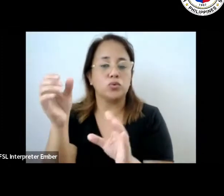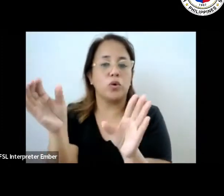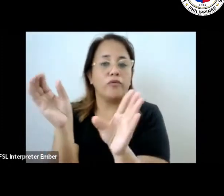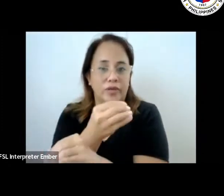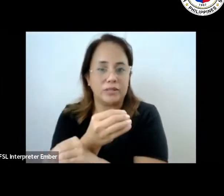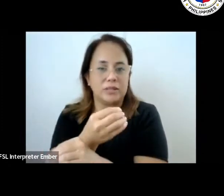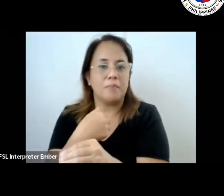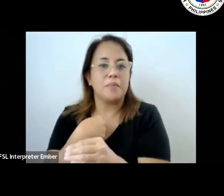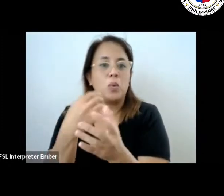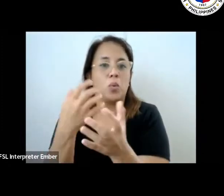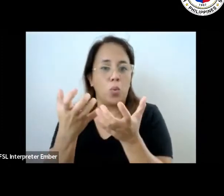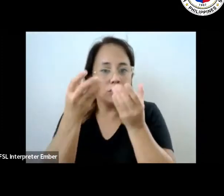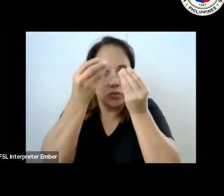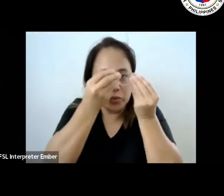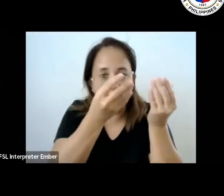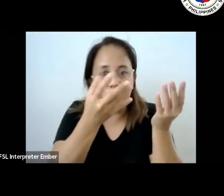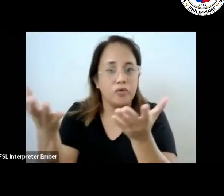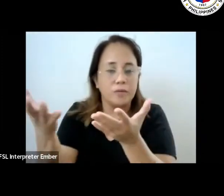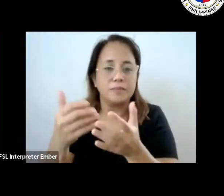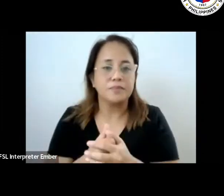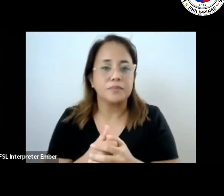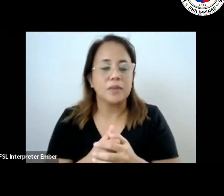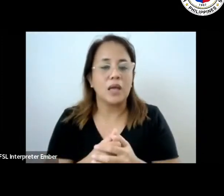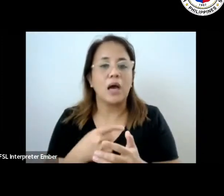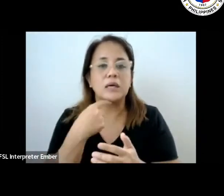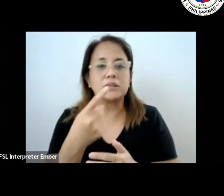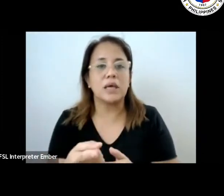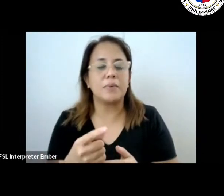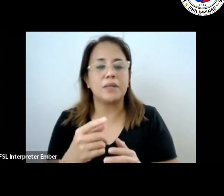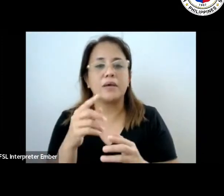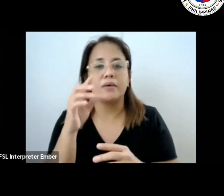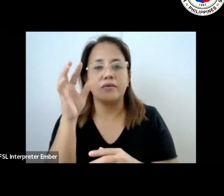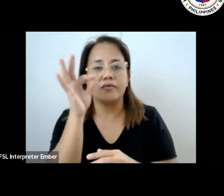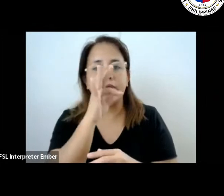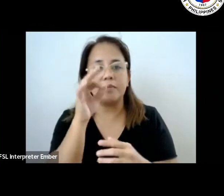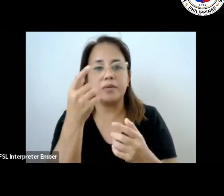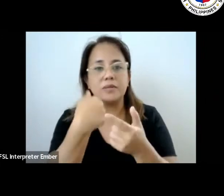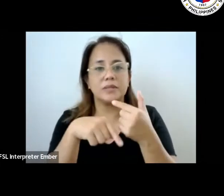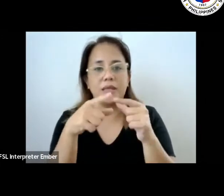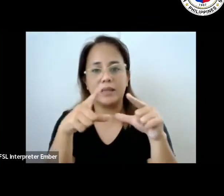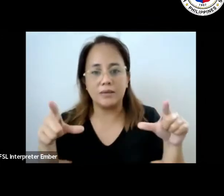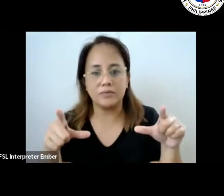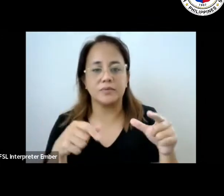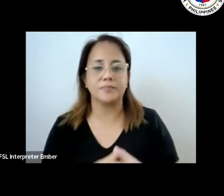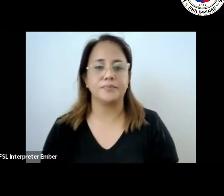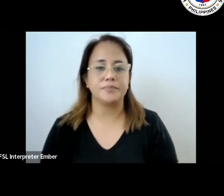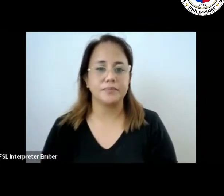nais ko munang iparating sa inyo ang pahayag ng Filipino Sign Language.